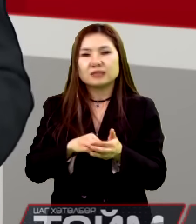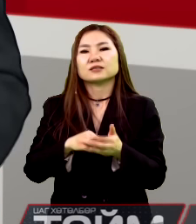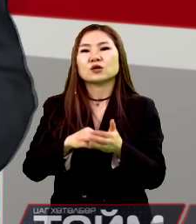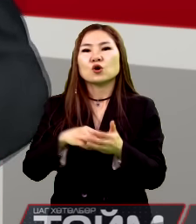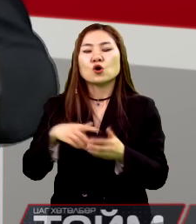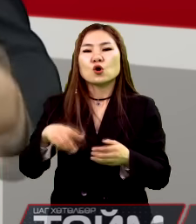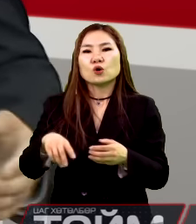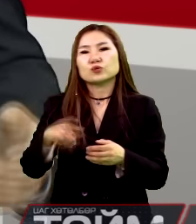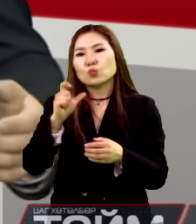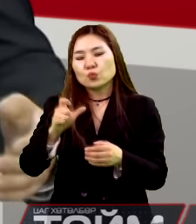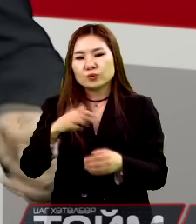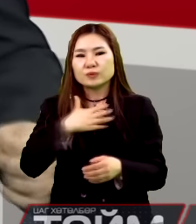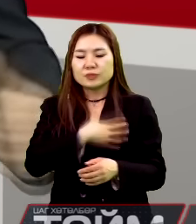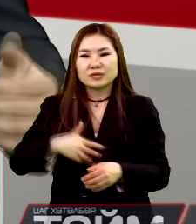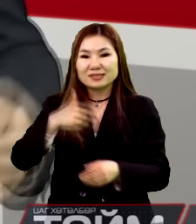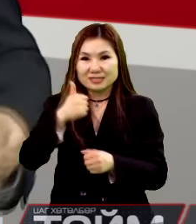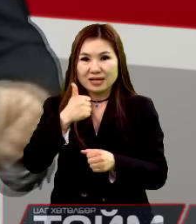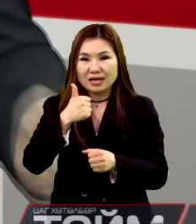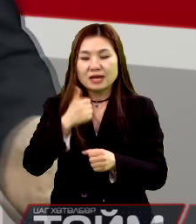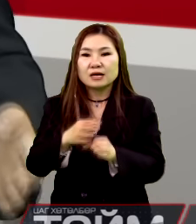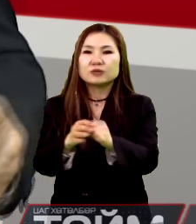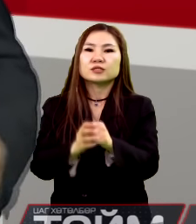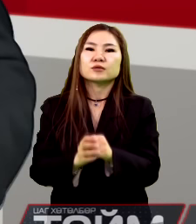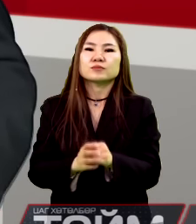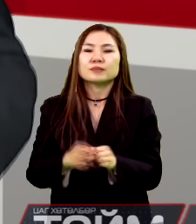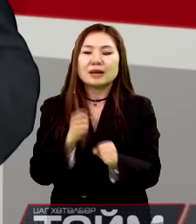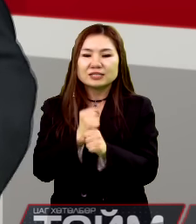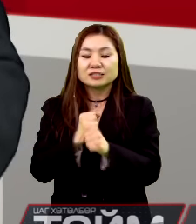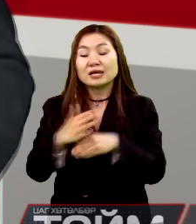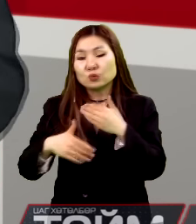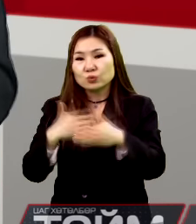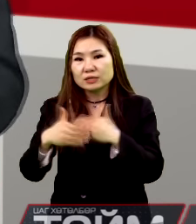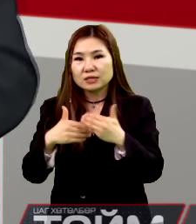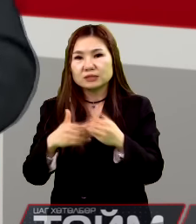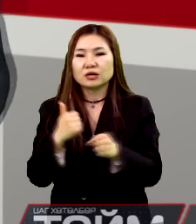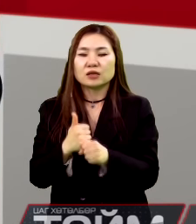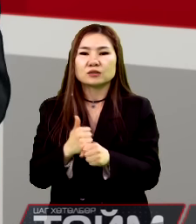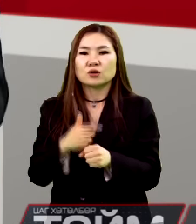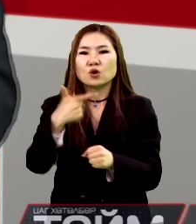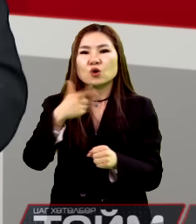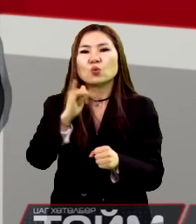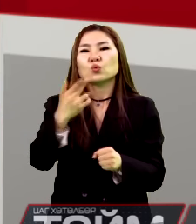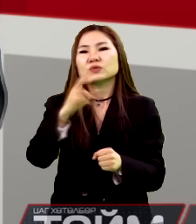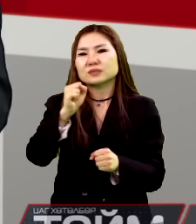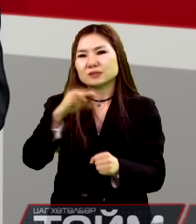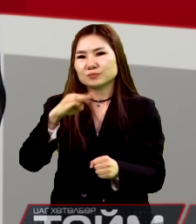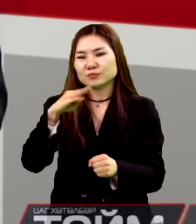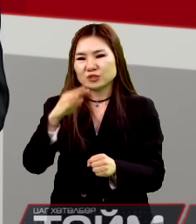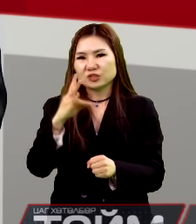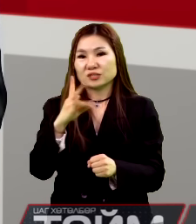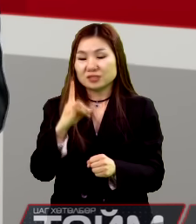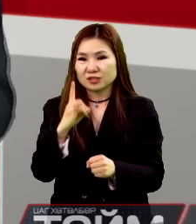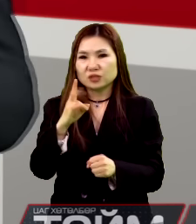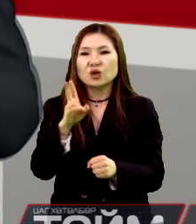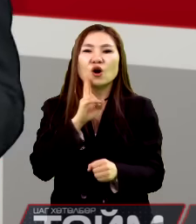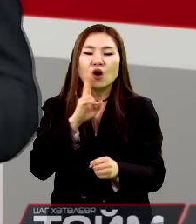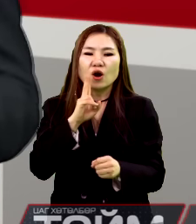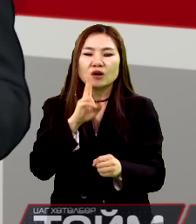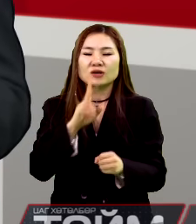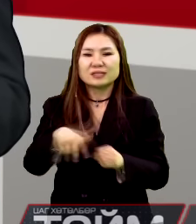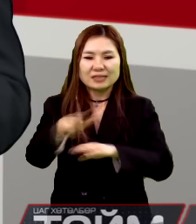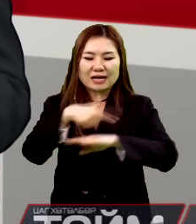шаардлагыг хангасан хүний бие сөрөг нөлөөгүй ийм байдлаар үйл ажиллагаагаа явуулж хахад одоо ингээд болио наадхыгаа холдуул нүүлэг гэдэг чинь одоо